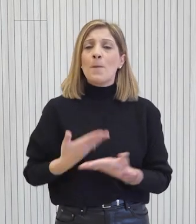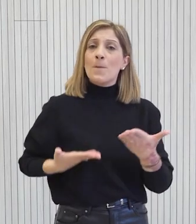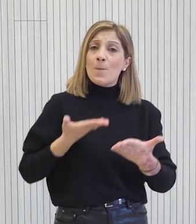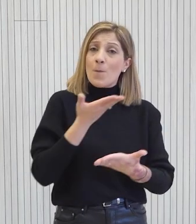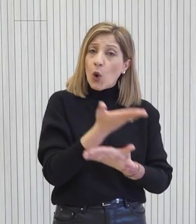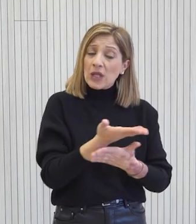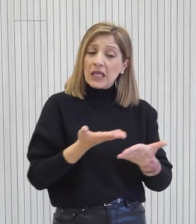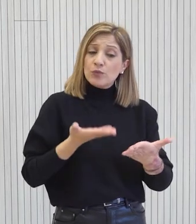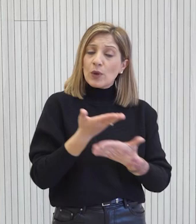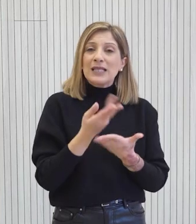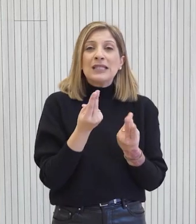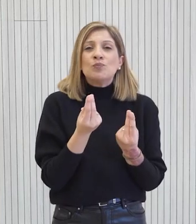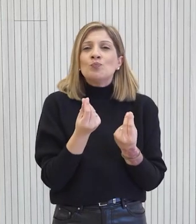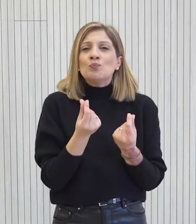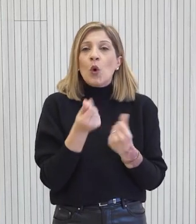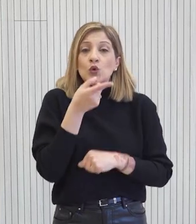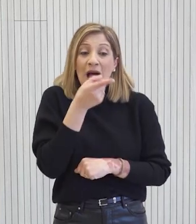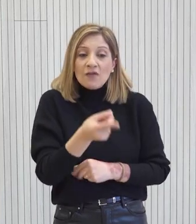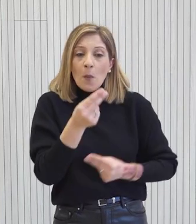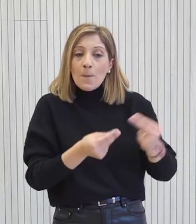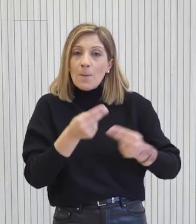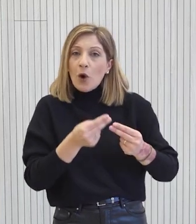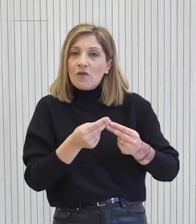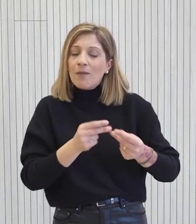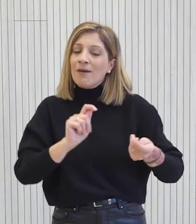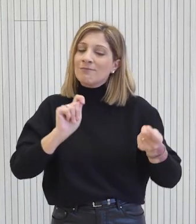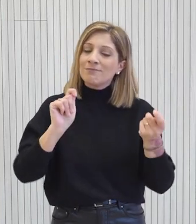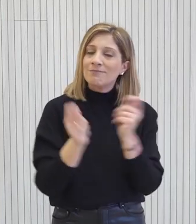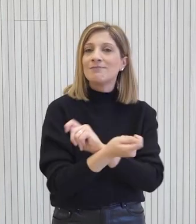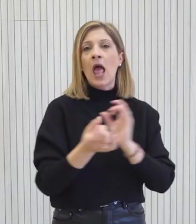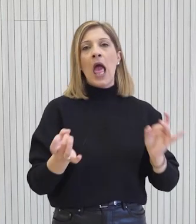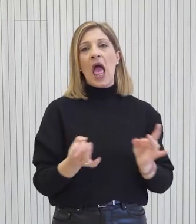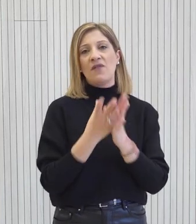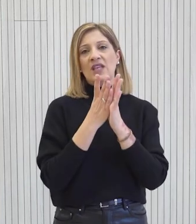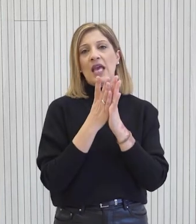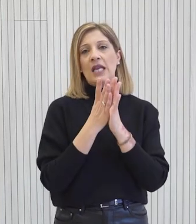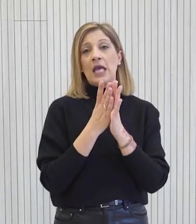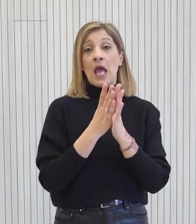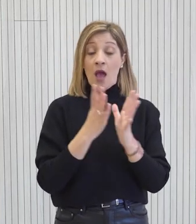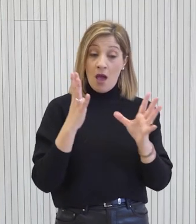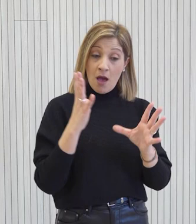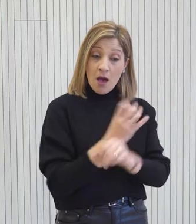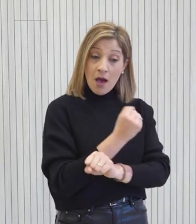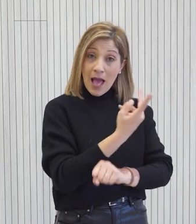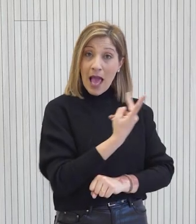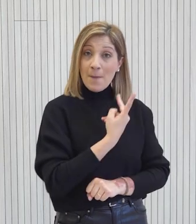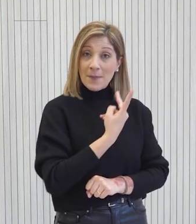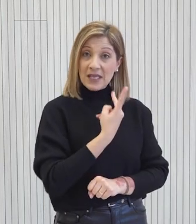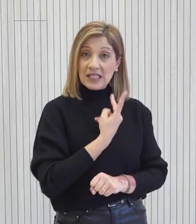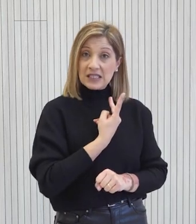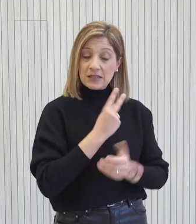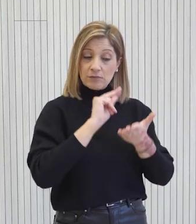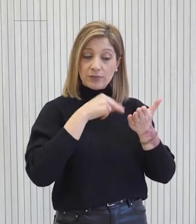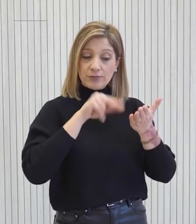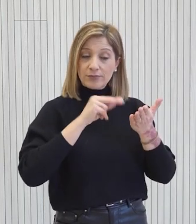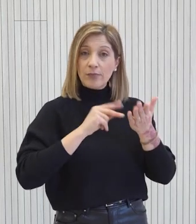προτάσεων για το πώς μπορεί εκείνη η κρίση να μετατραπεί σε μια ευκαιρία. Και από την πρώτη στιγμή που επιτεύχθηκε η συναντήληψη, εμείς